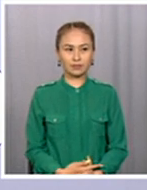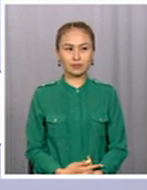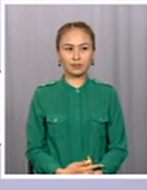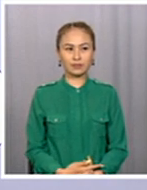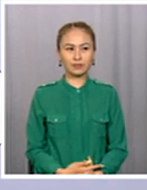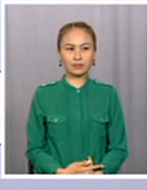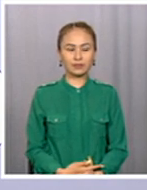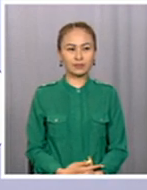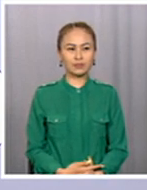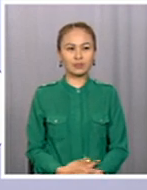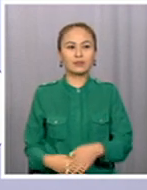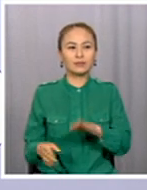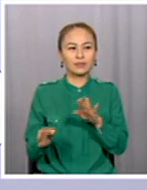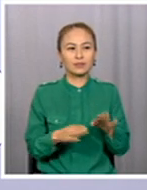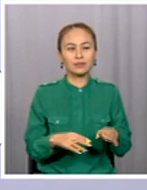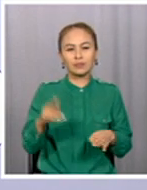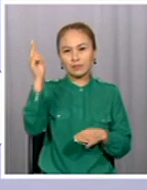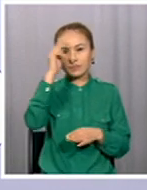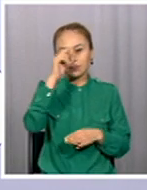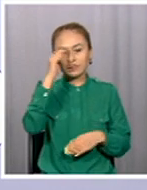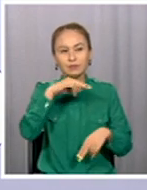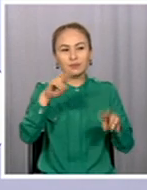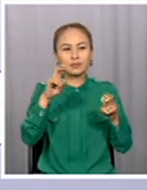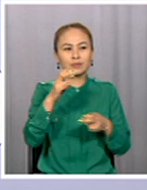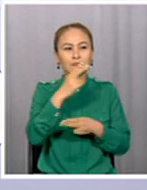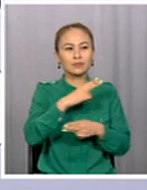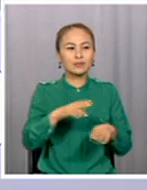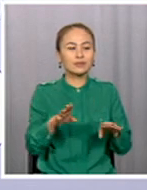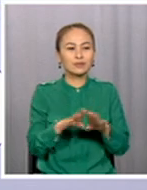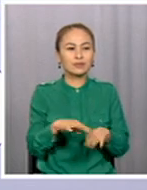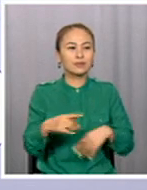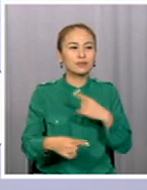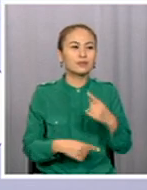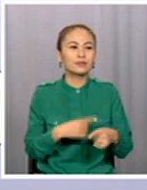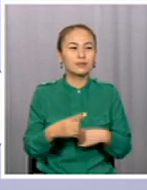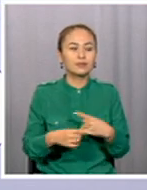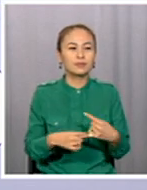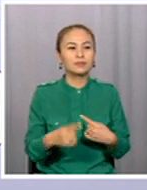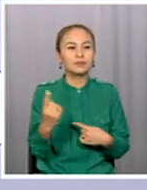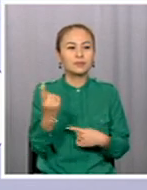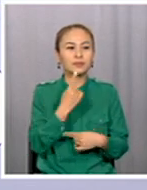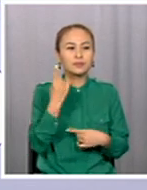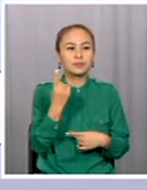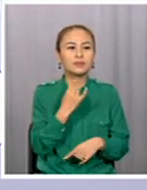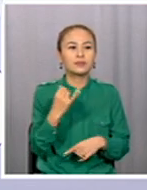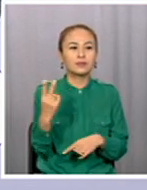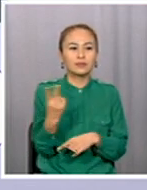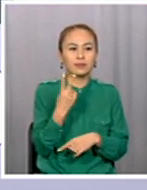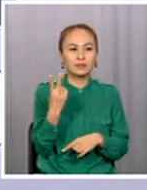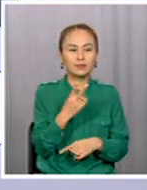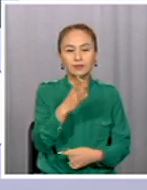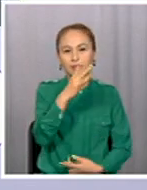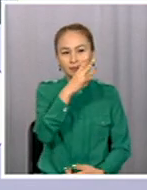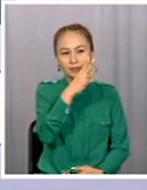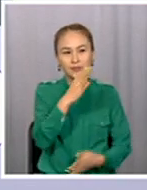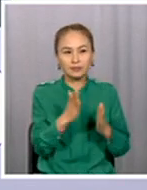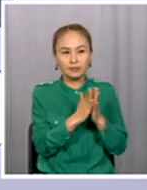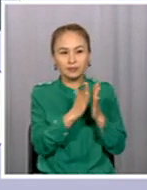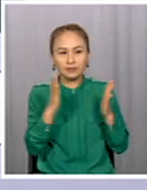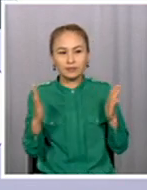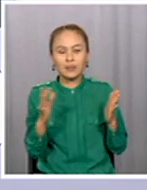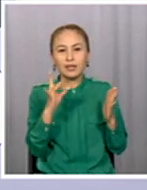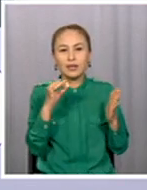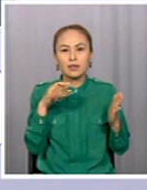Балалар, өткен тақырыпта біз сіздермен ежелгі Рим империясы бірінші және екінші ғасырлар